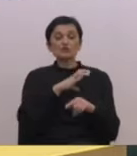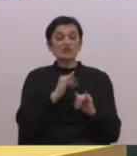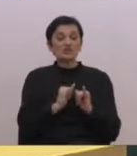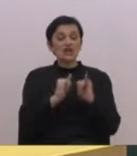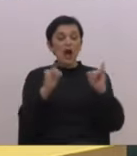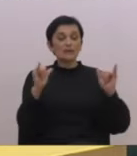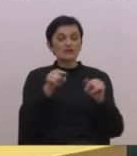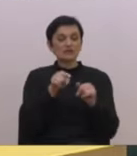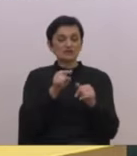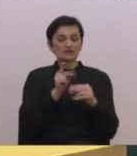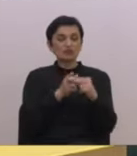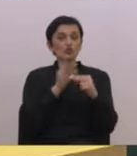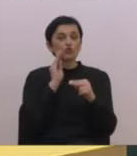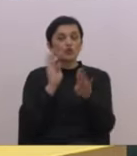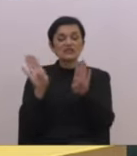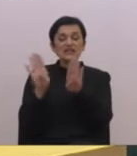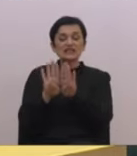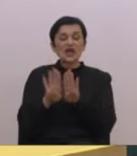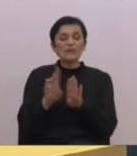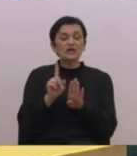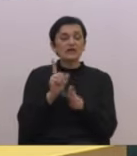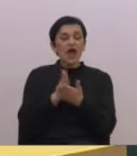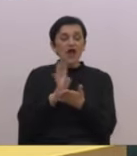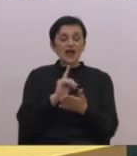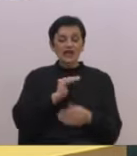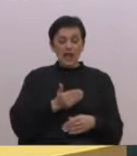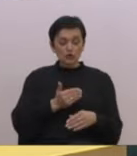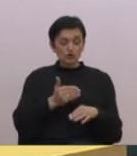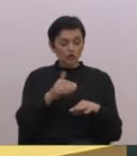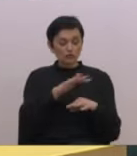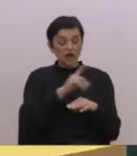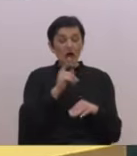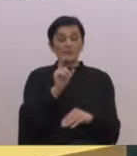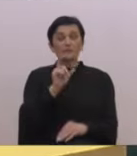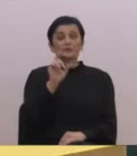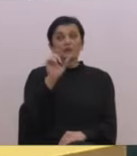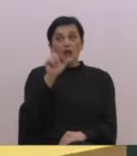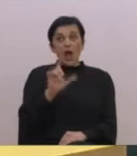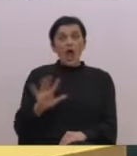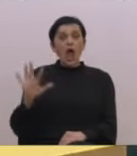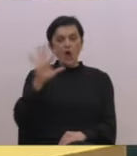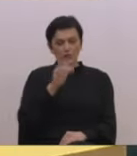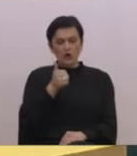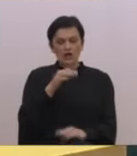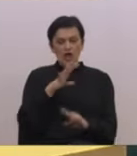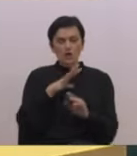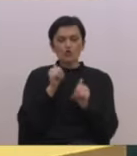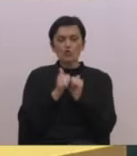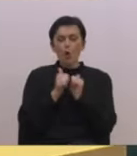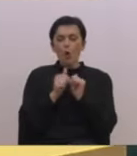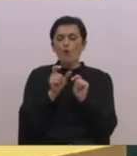არ არის დეფინირებული, რას ნიშნავს კერძო საკუთრება. და ევროპაში ეს იყო კარგად დეფინირებული ყოველთვის და